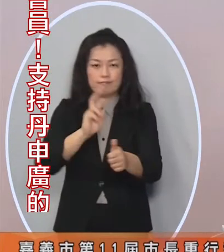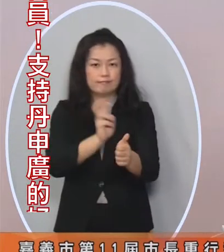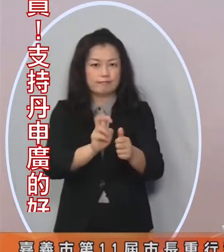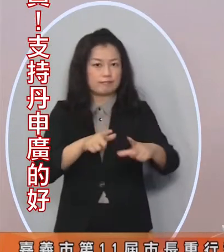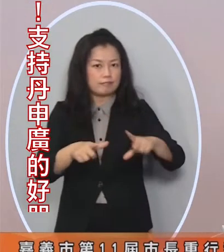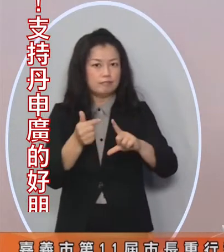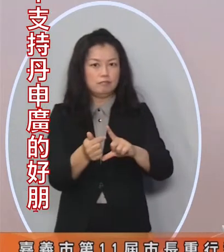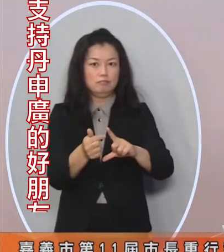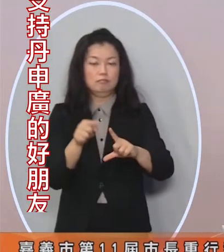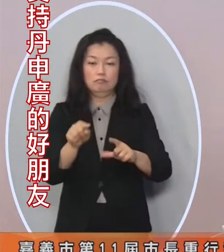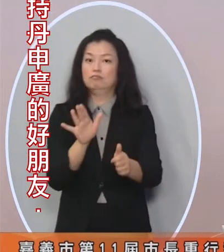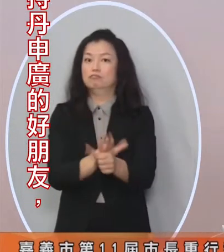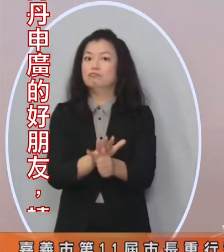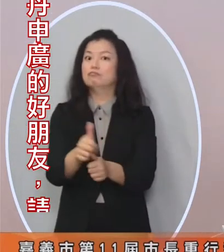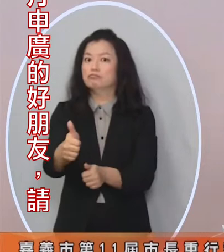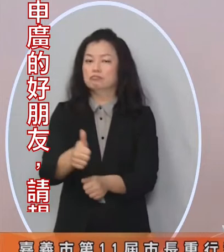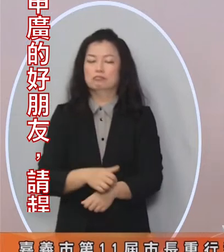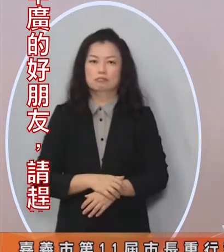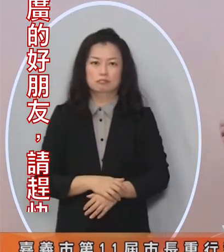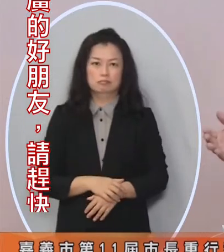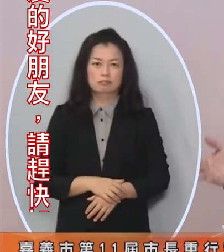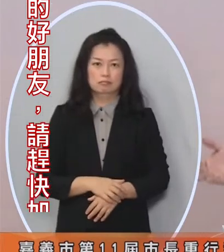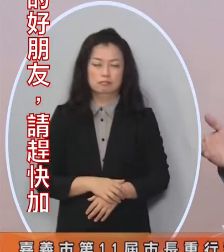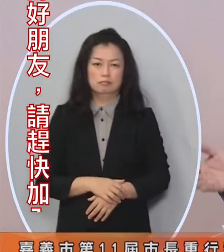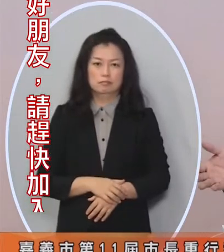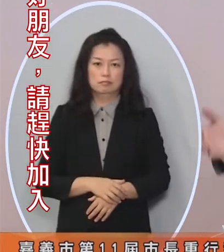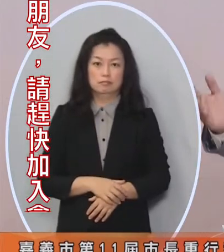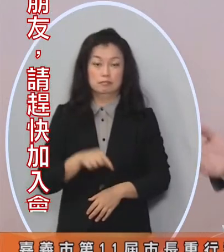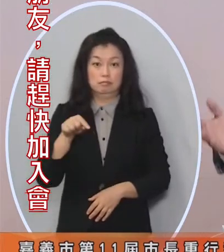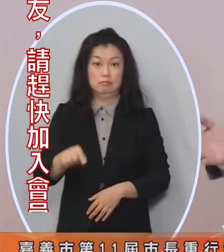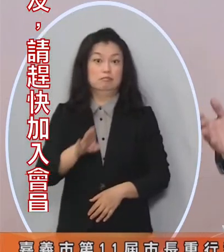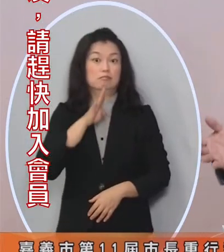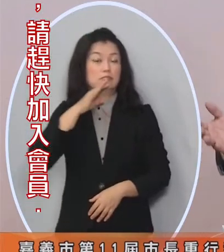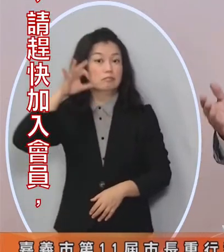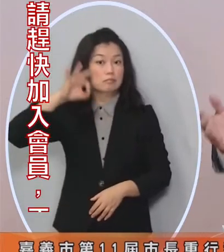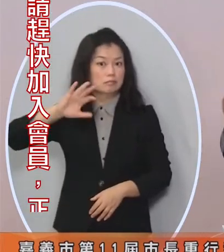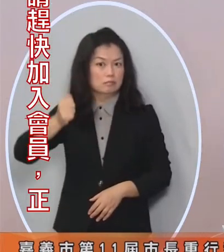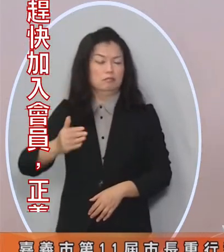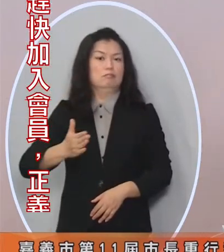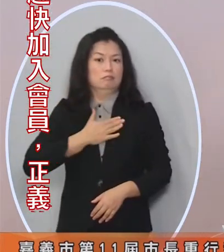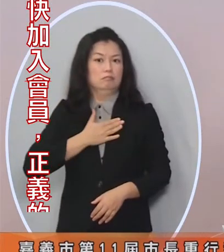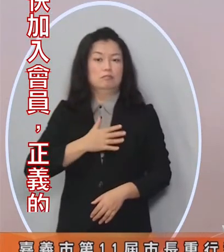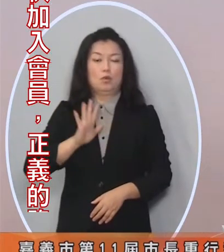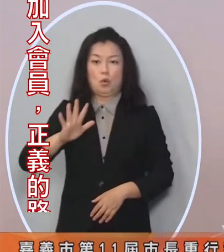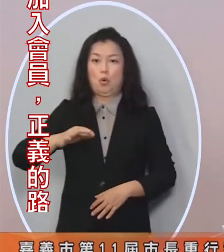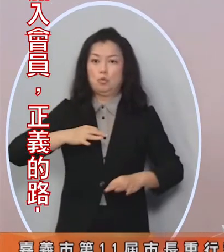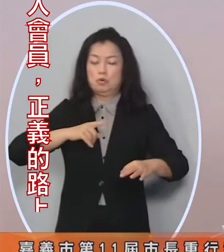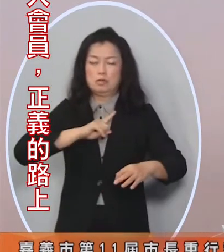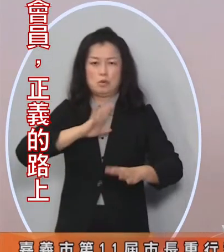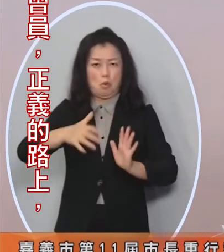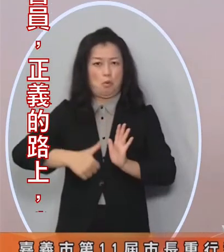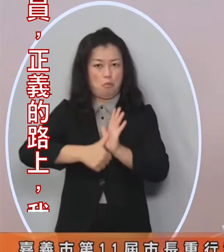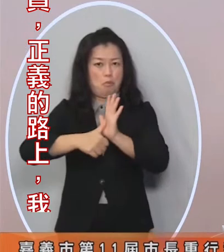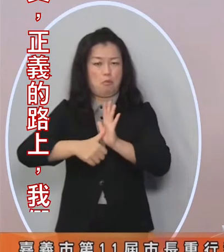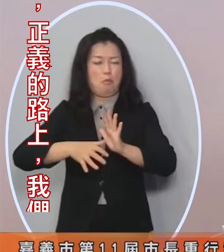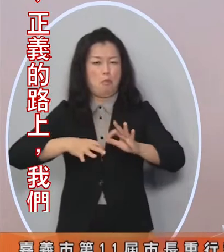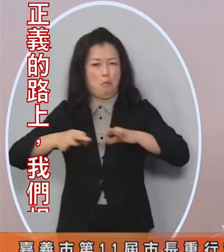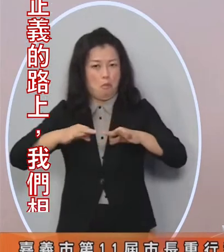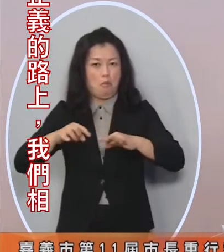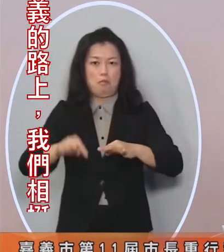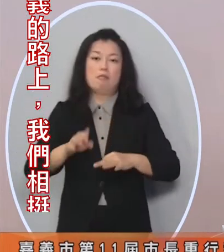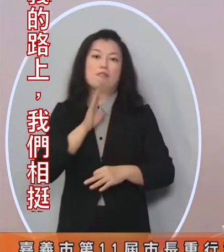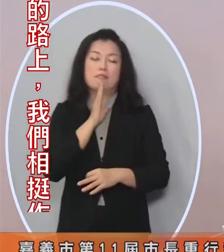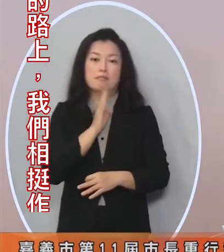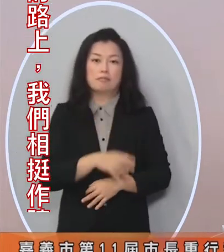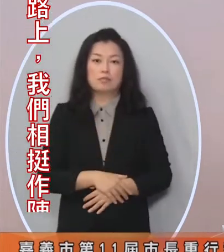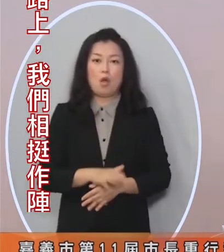展，这也是嘉义的优势产业。这个才是我们嘉义自己有产业的方式。那为什么在后湖园区呢？因为